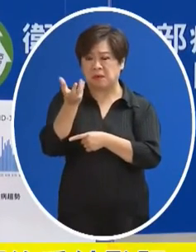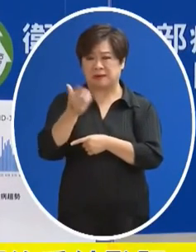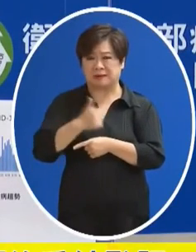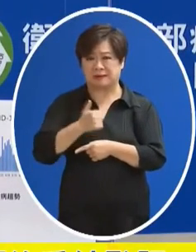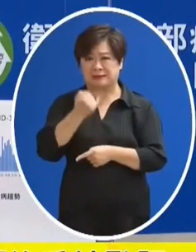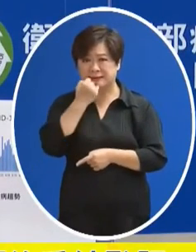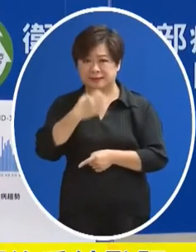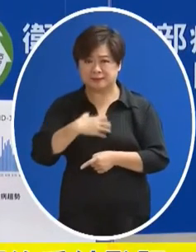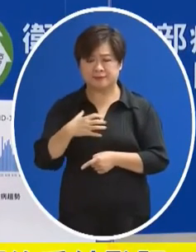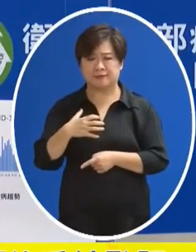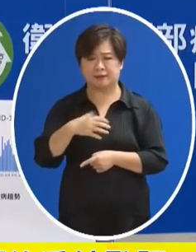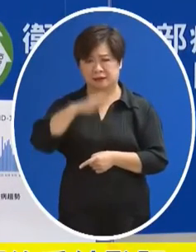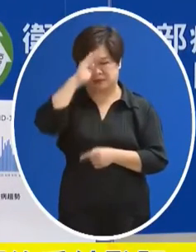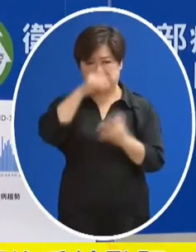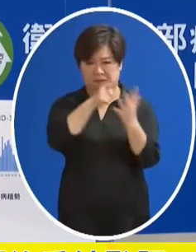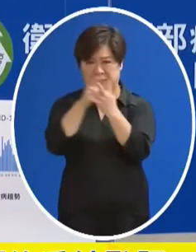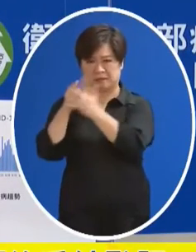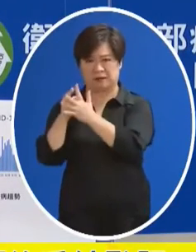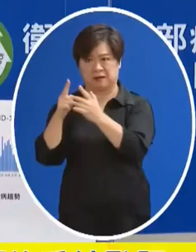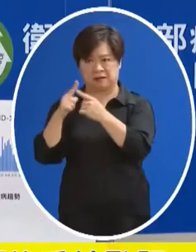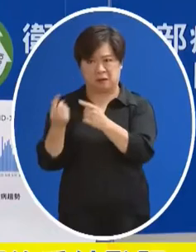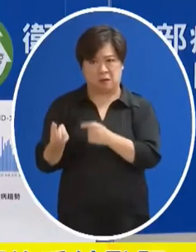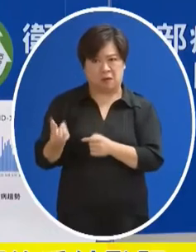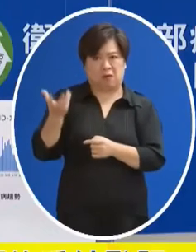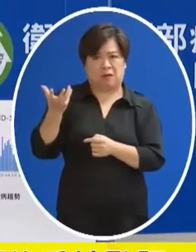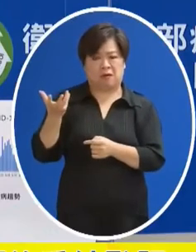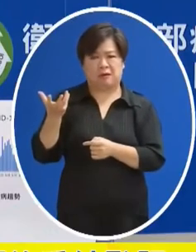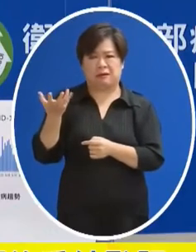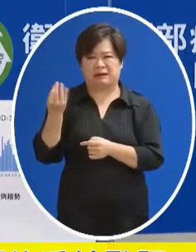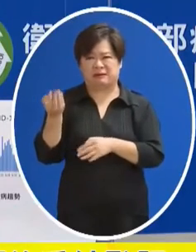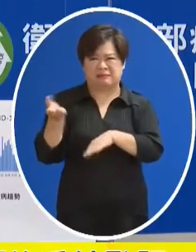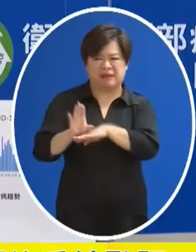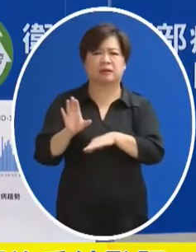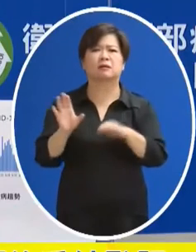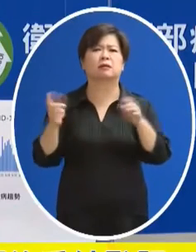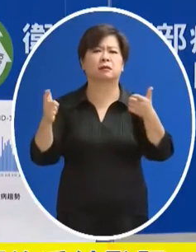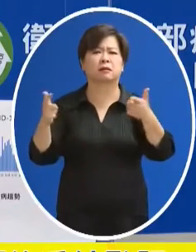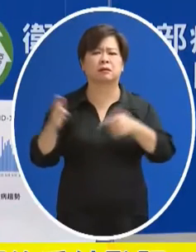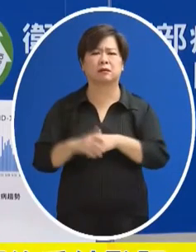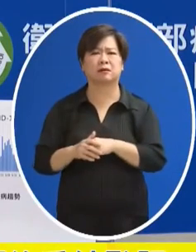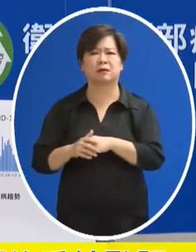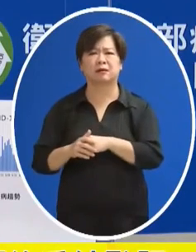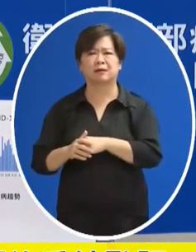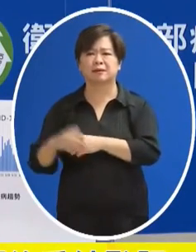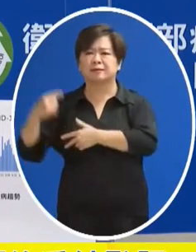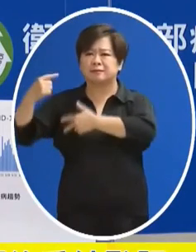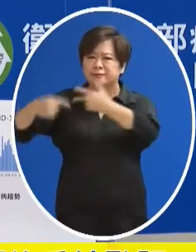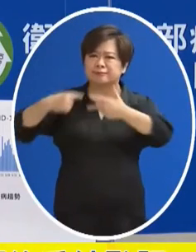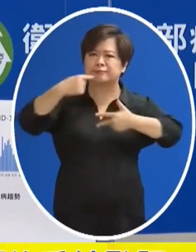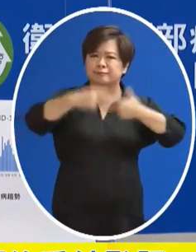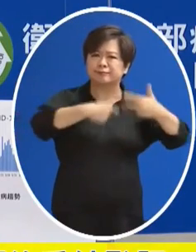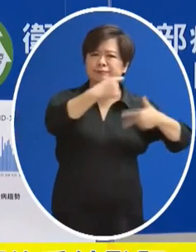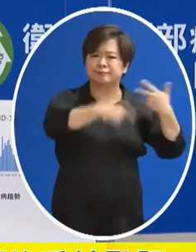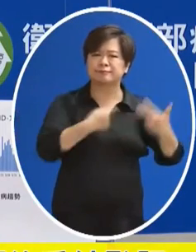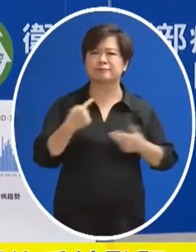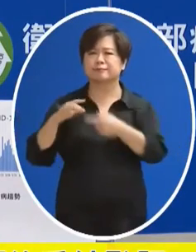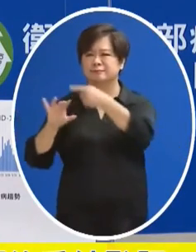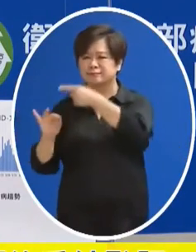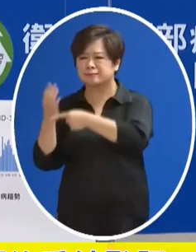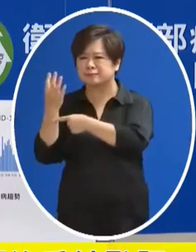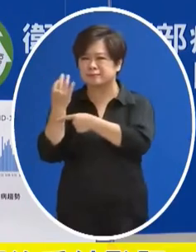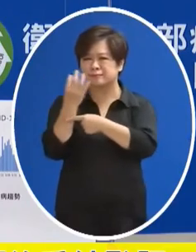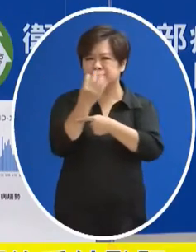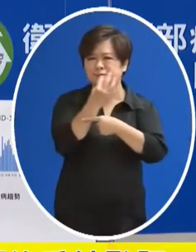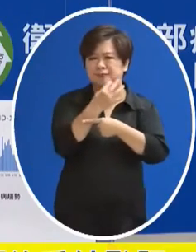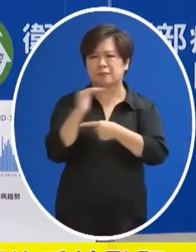可怕。说实话，那个确诊的人数哈有增加两几倍，好，那是每周里面哈里面战率的一个